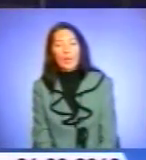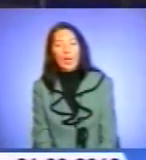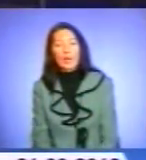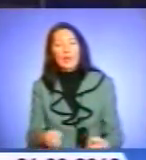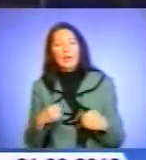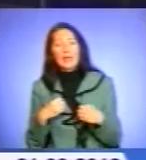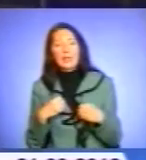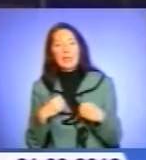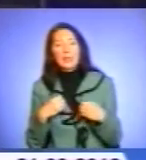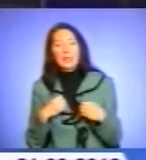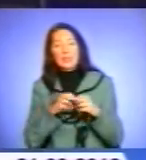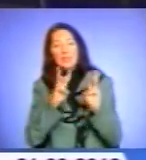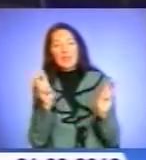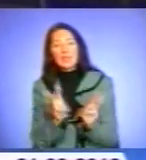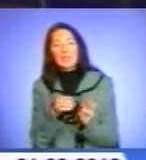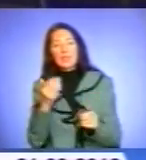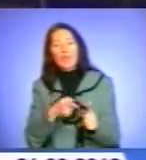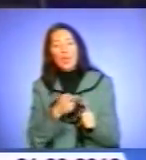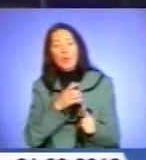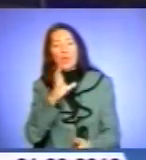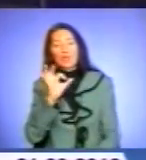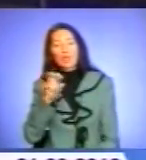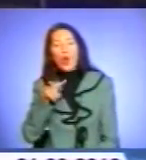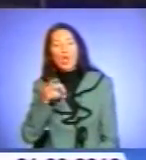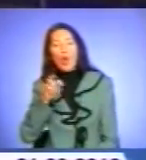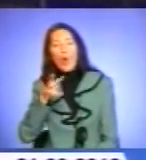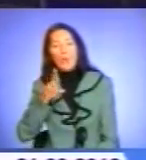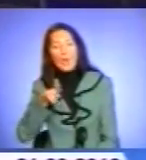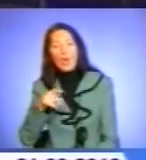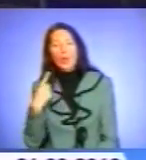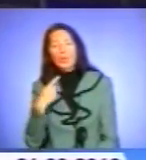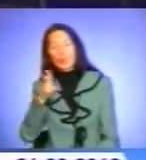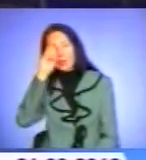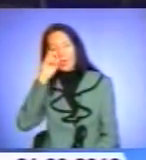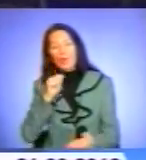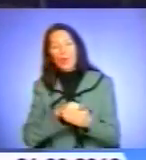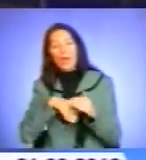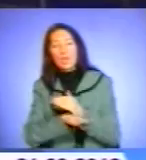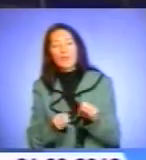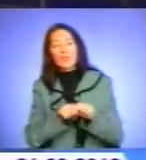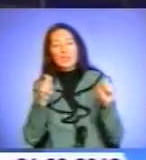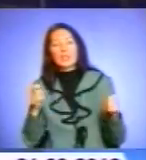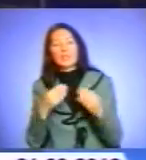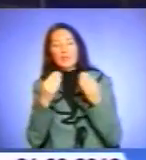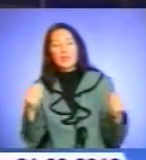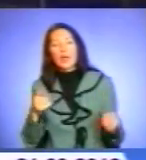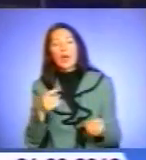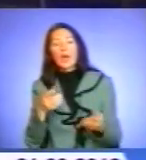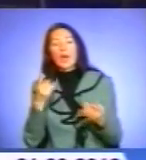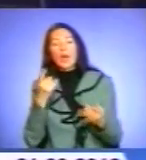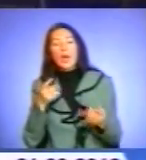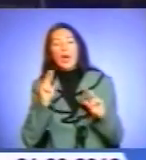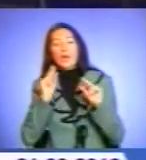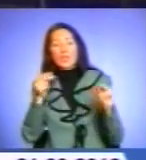Святе своє ім'я Соломія. В обласному державному архіві відкрилася виставка з нагоди 140-річчя від дня народження видатної